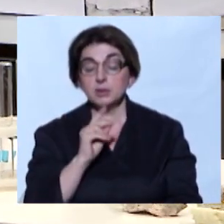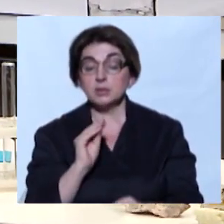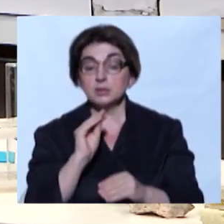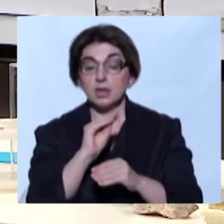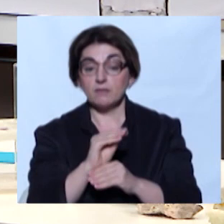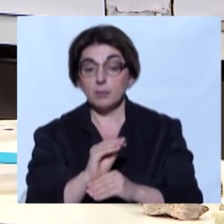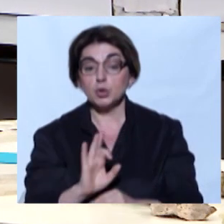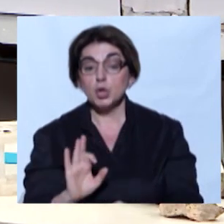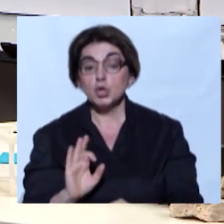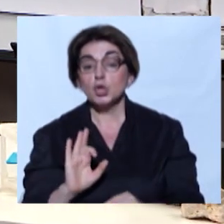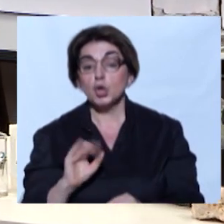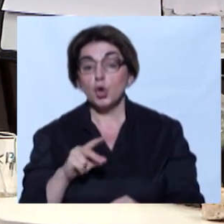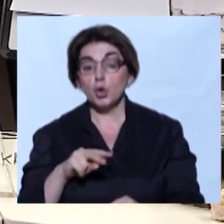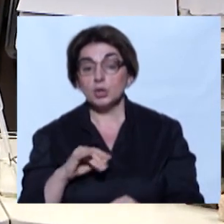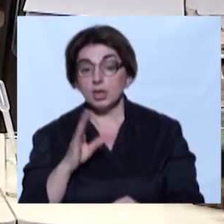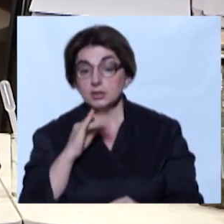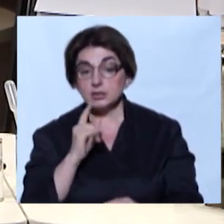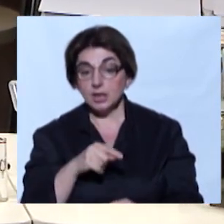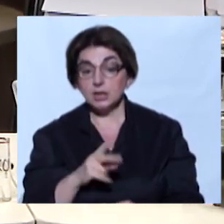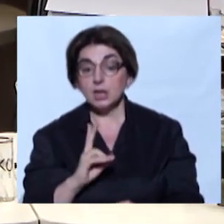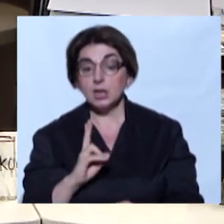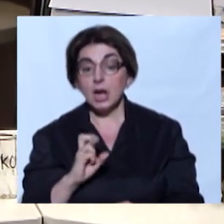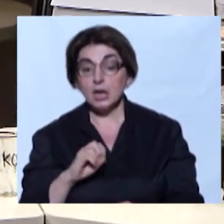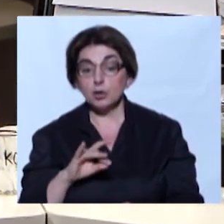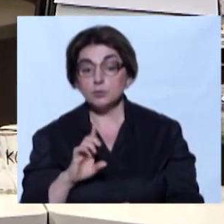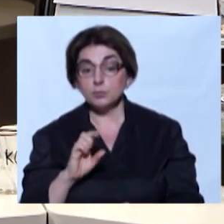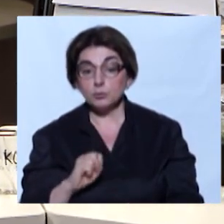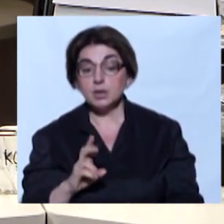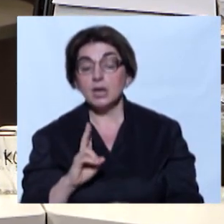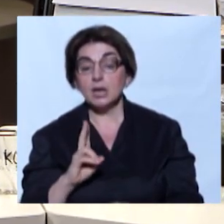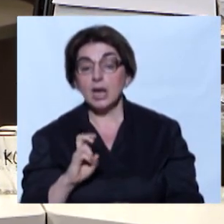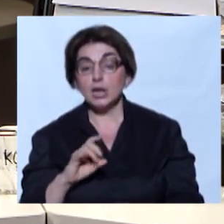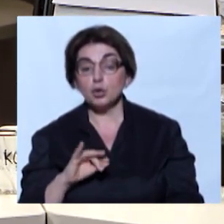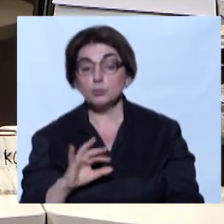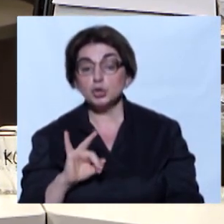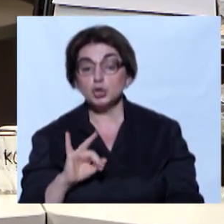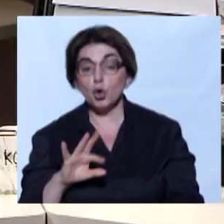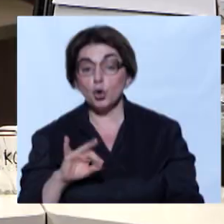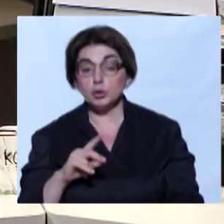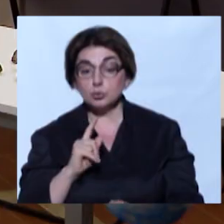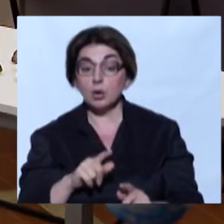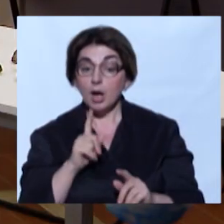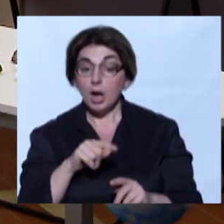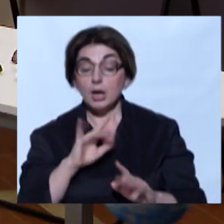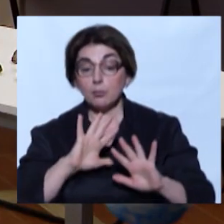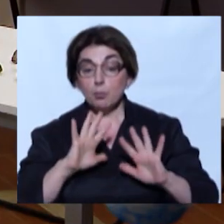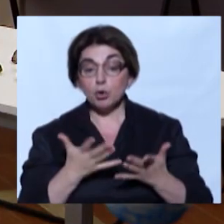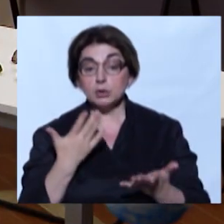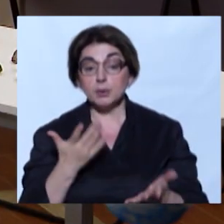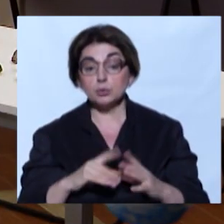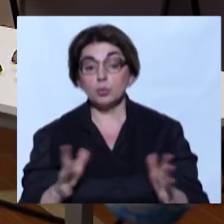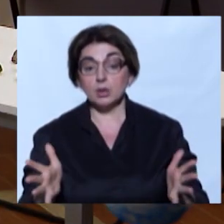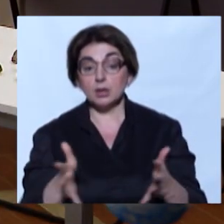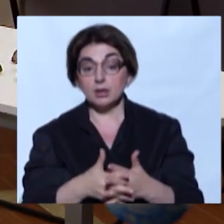დავამატოთ ქლორიანი წყალი, კალიუმის ბრომიდს და კალიუმის იოდიდს. Და ვნახოთ, წარიმართება თუ არა რეაქცია ამ